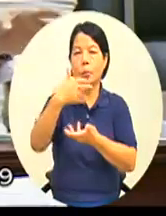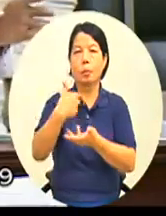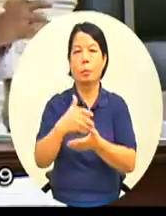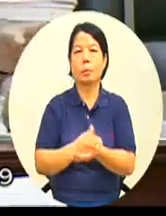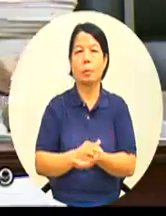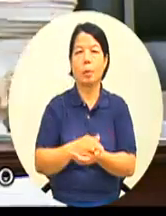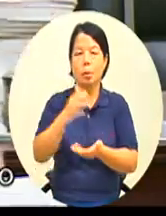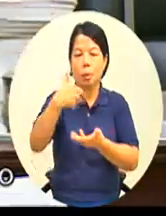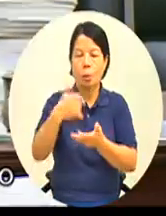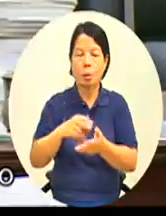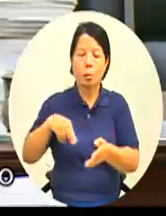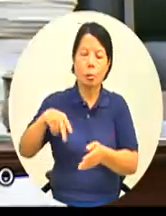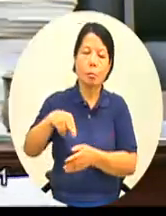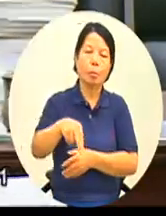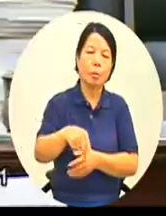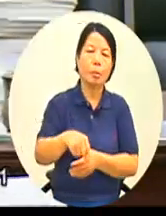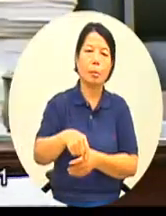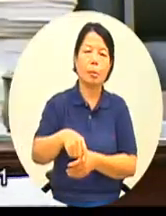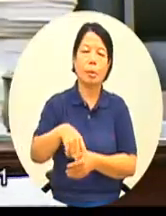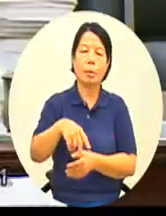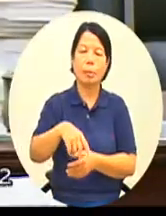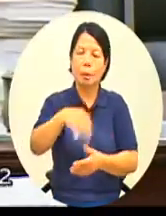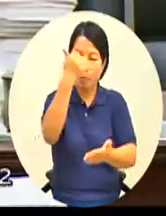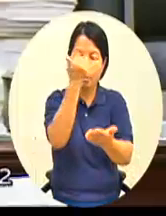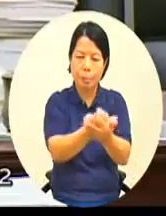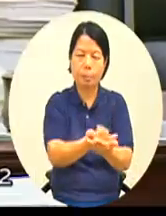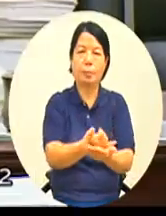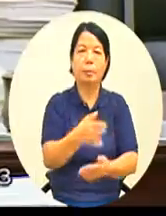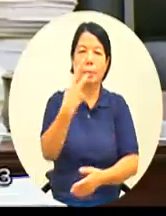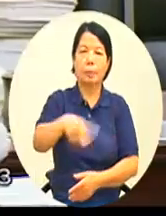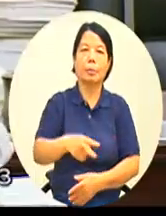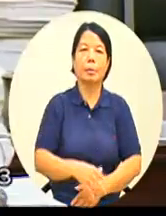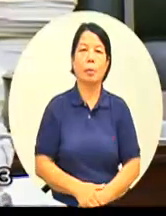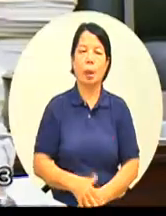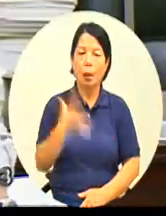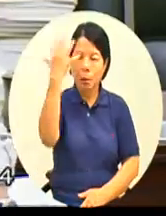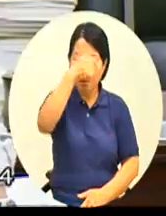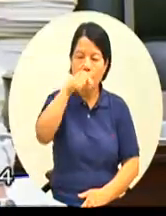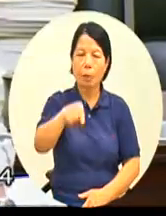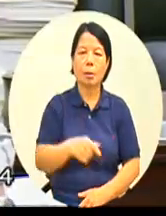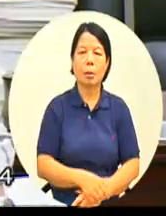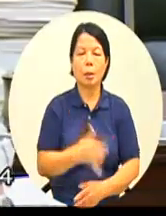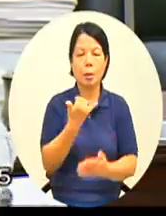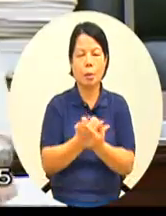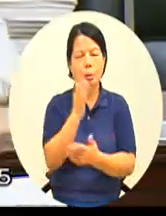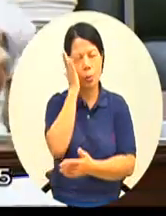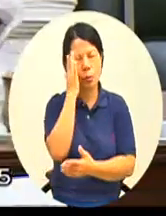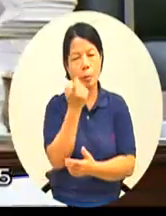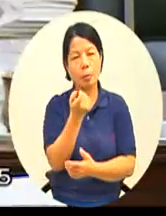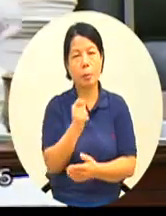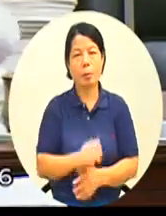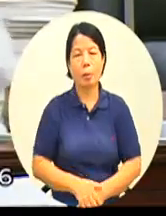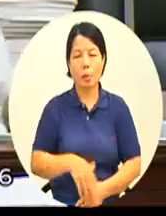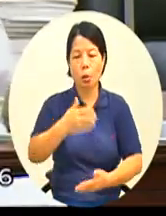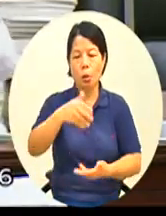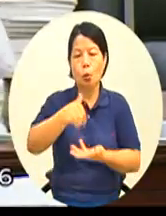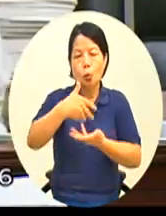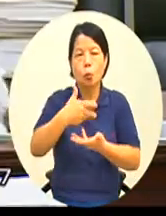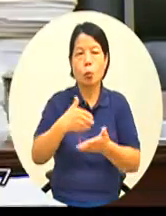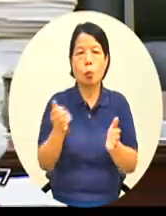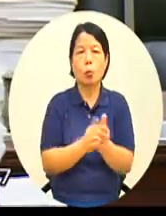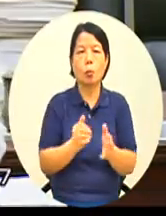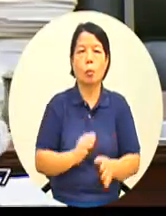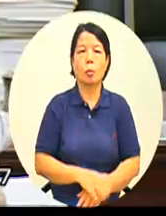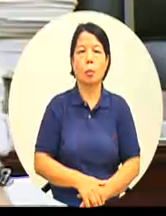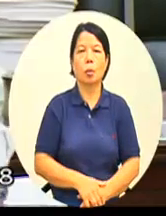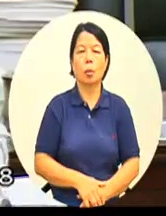吧，稍微行一下，没代志搁往门城到嘞，老人本来睡眠就没有很多了。吃饭饱几点了？吃饭五点